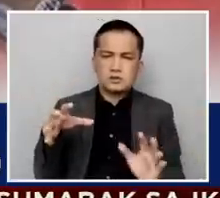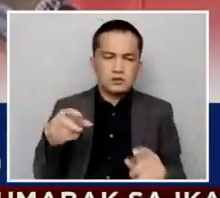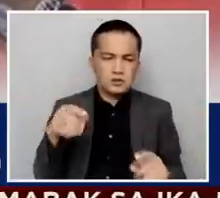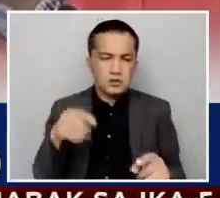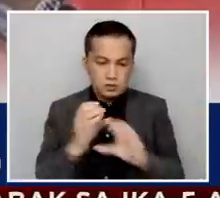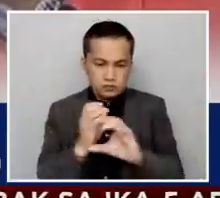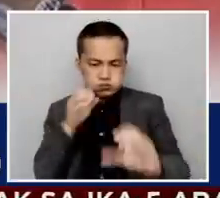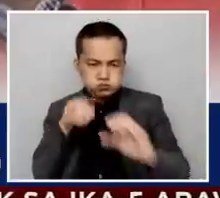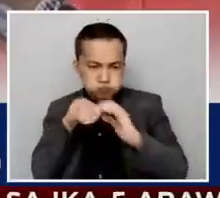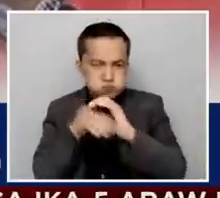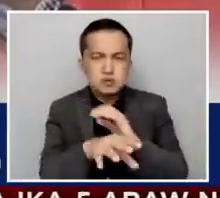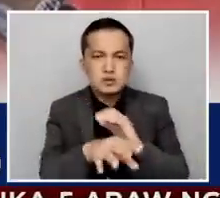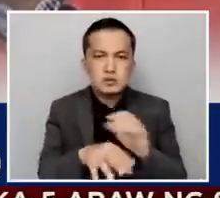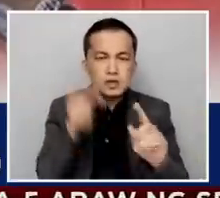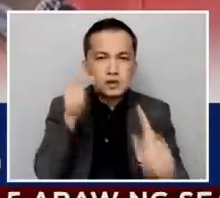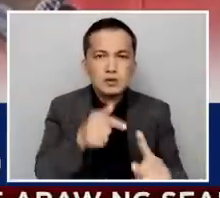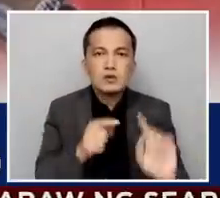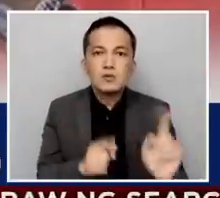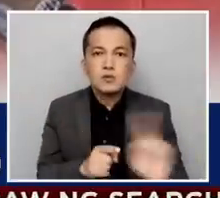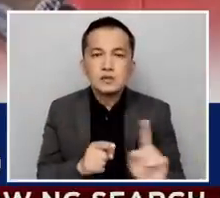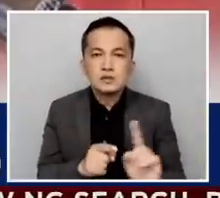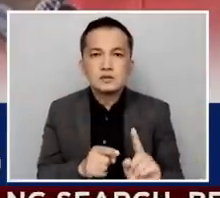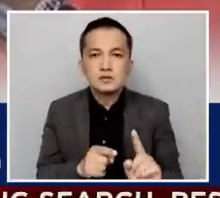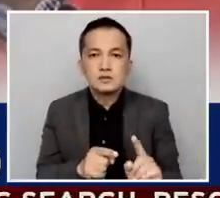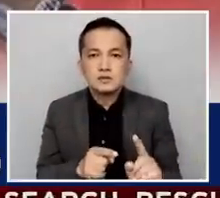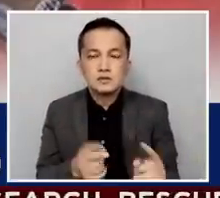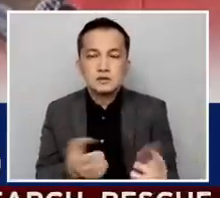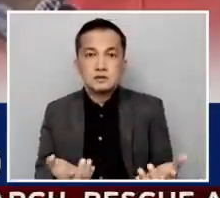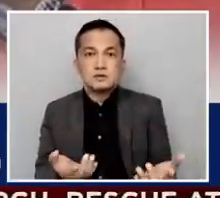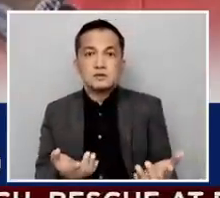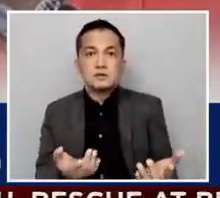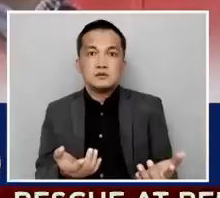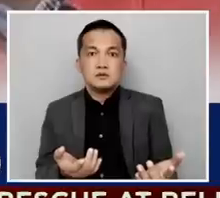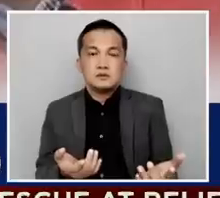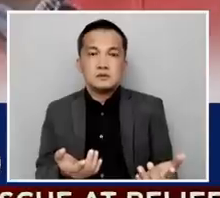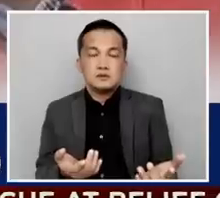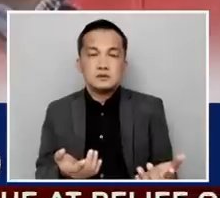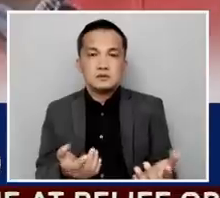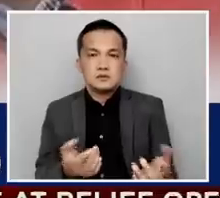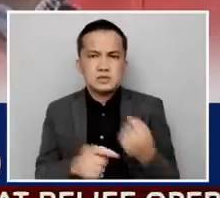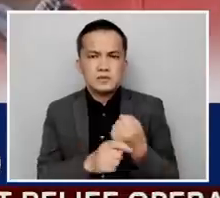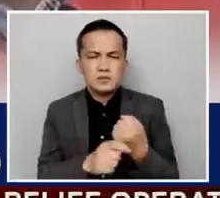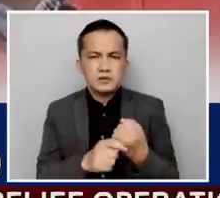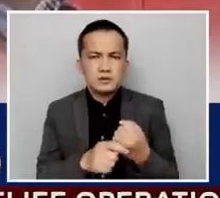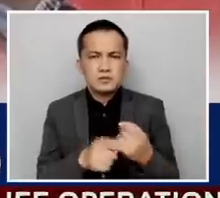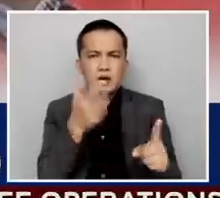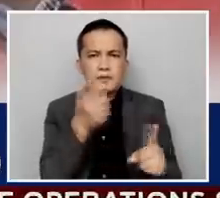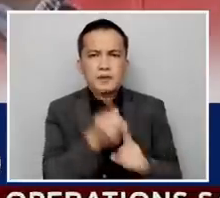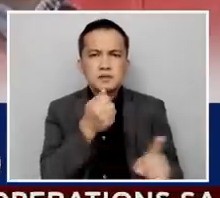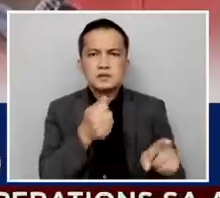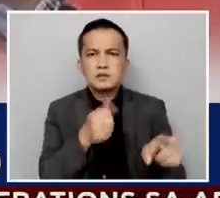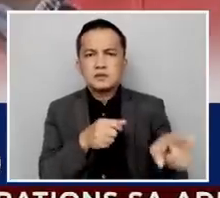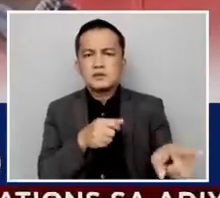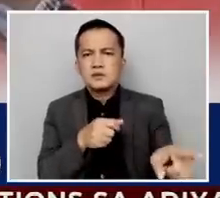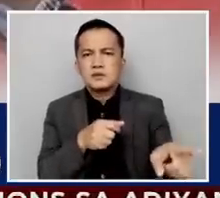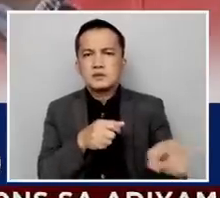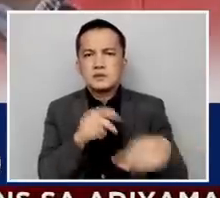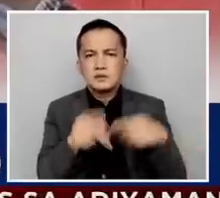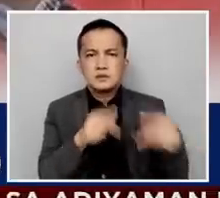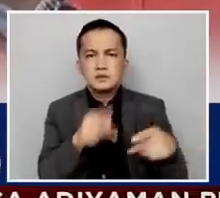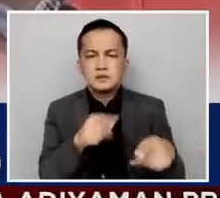dito, yun na nga eh, parang temporarily maapektuhan mo yung mga